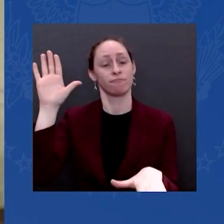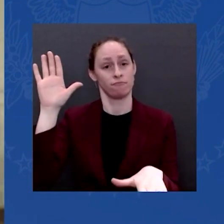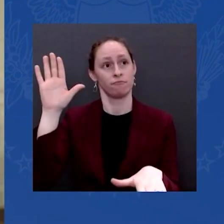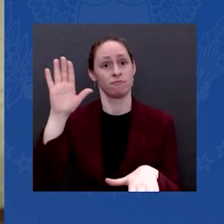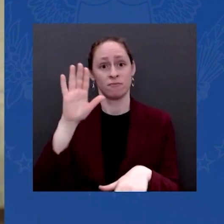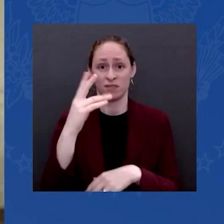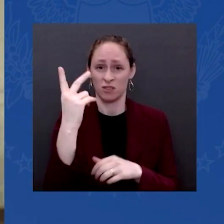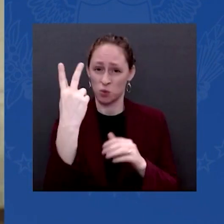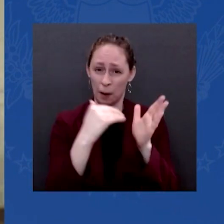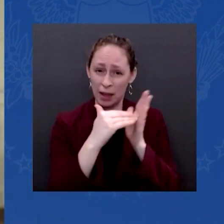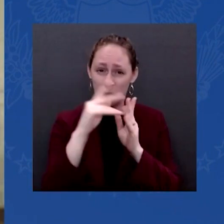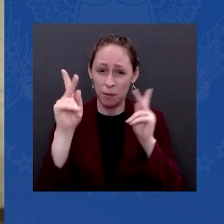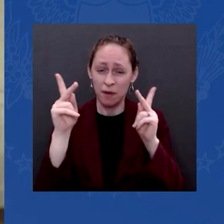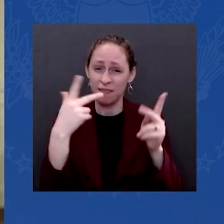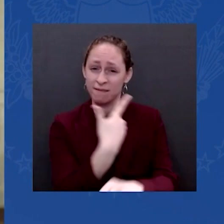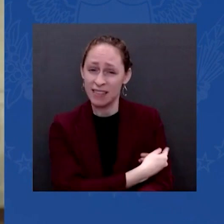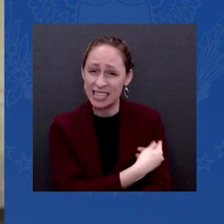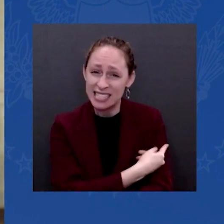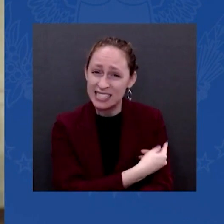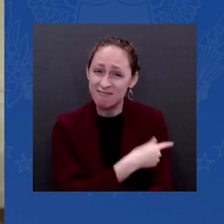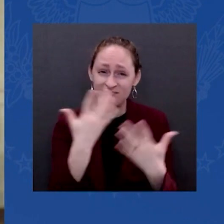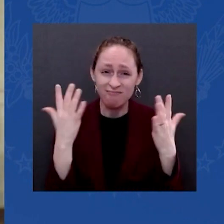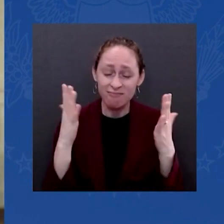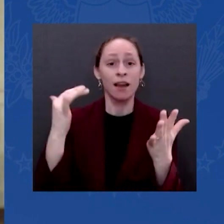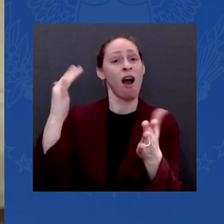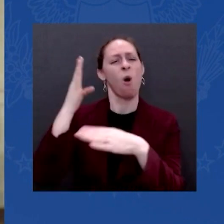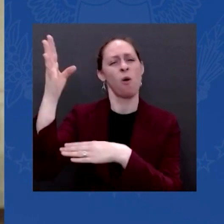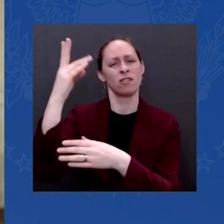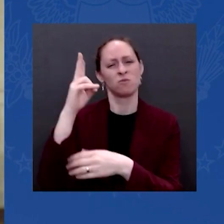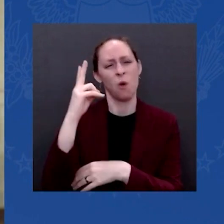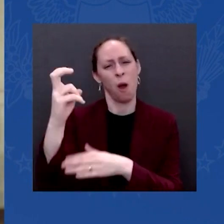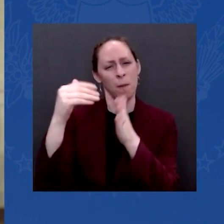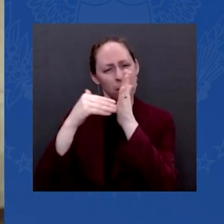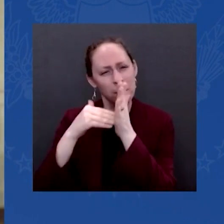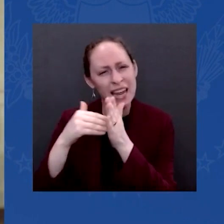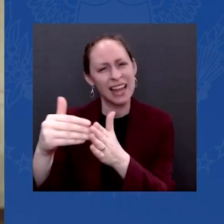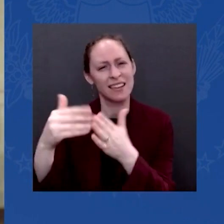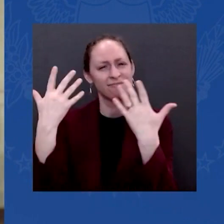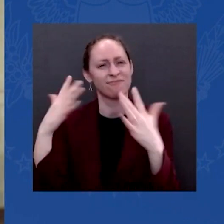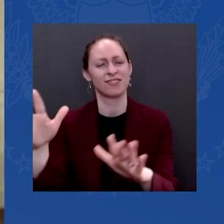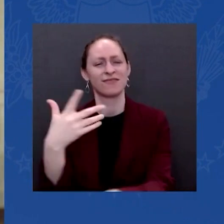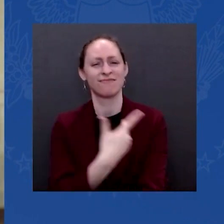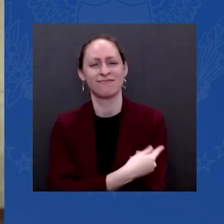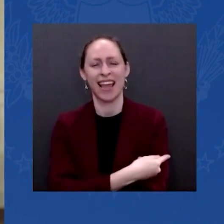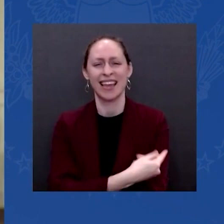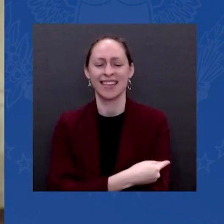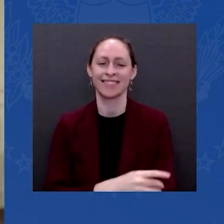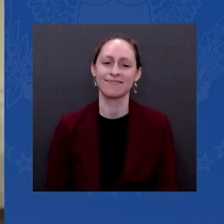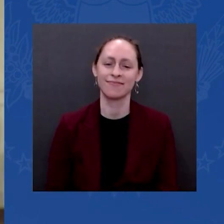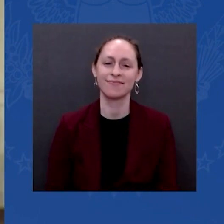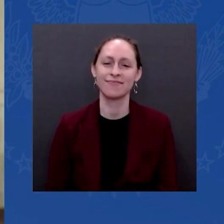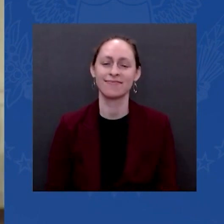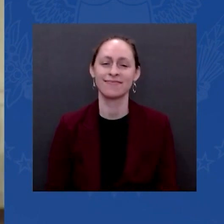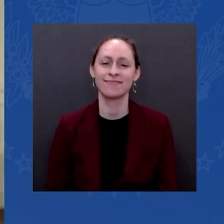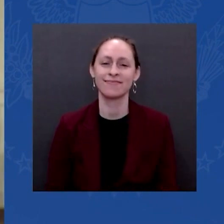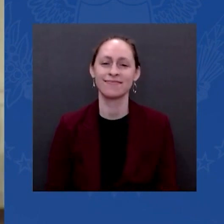75% dorosłych. Stworzyliśmy 6 milionów nowych miejsc pracy. Nigdy tak dużo nie powstało w rok. Bezrobocie spadło do